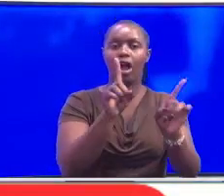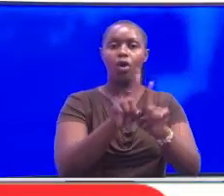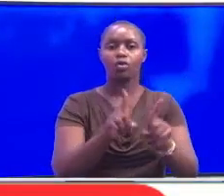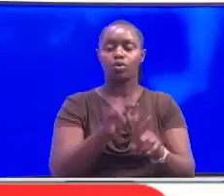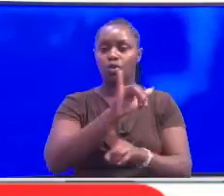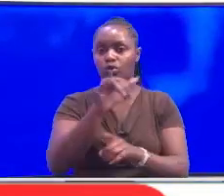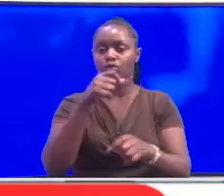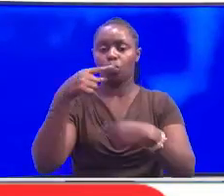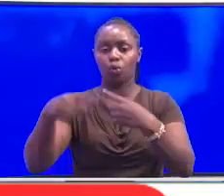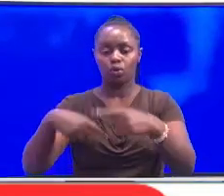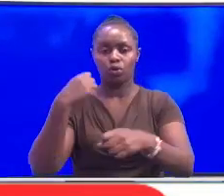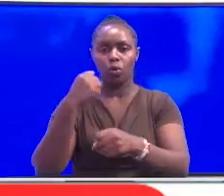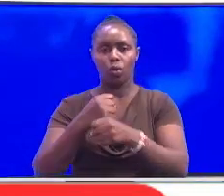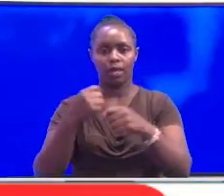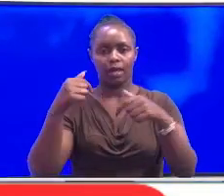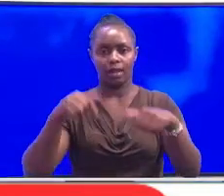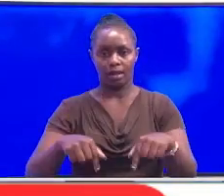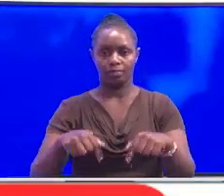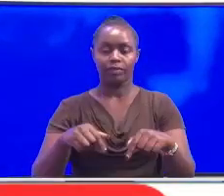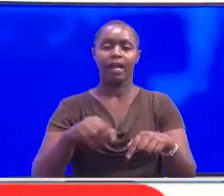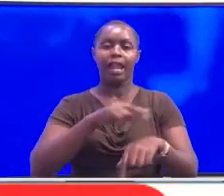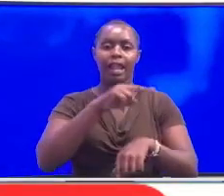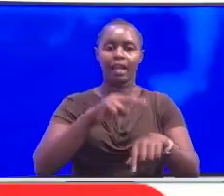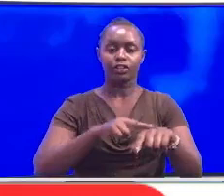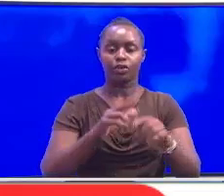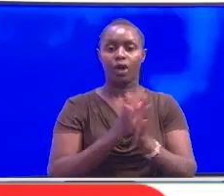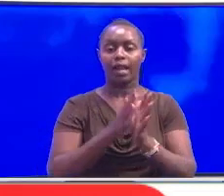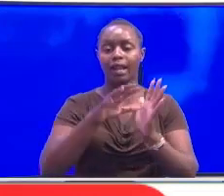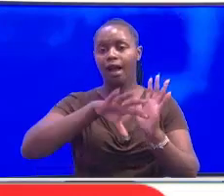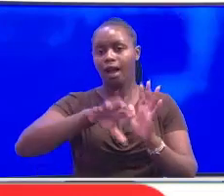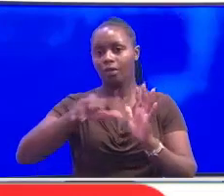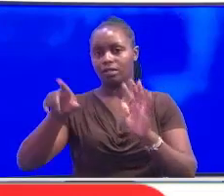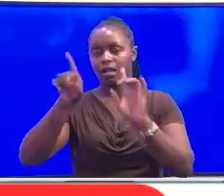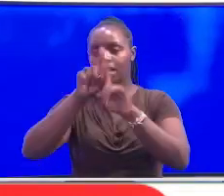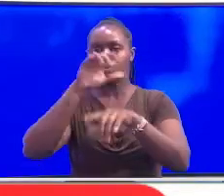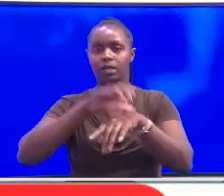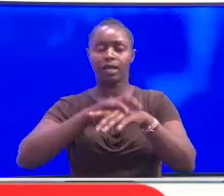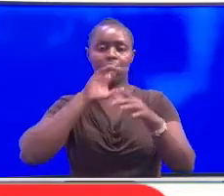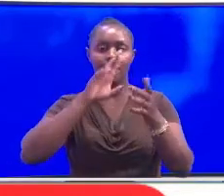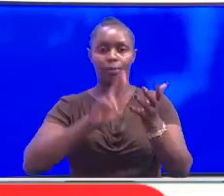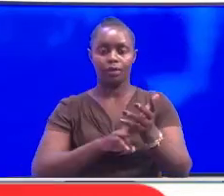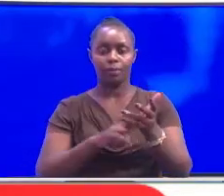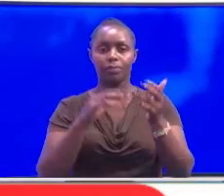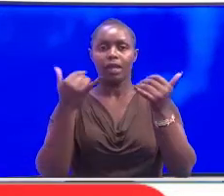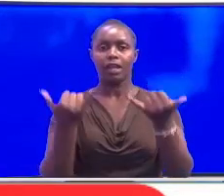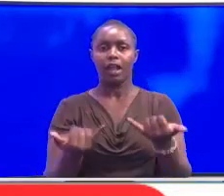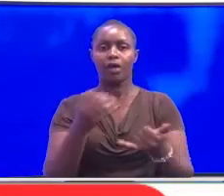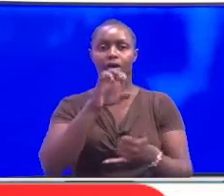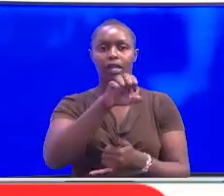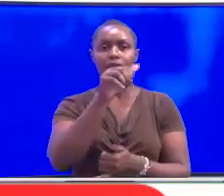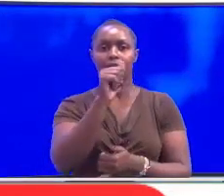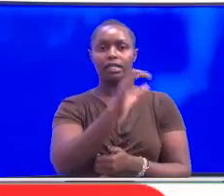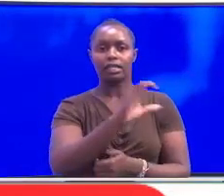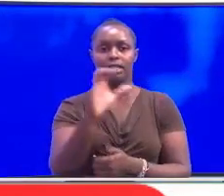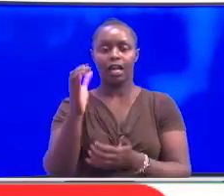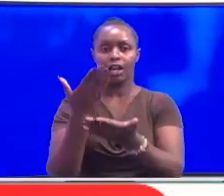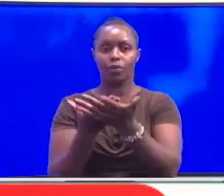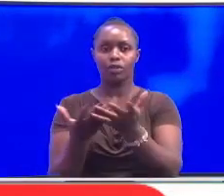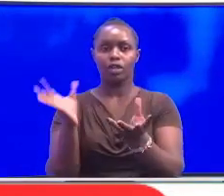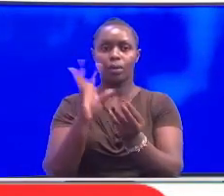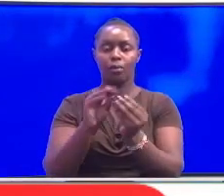za kitaifa na zile za kaunti. Anavyoarifu Mwege William, tume hiyo inaomba fedha zaidi